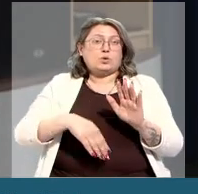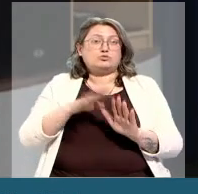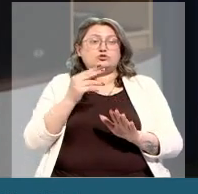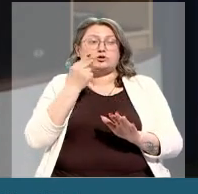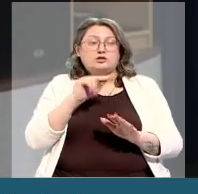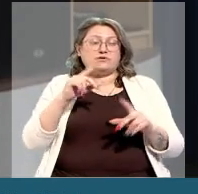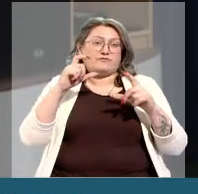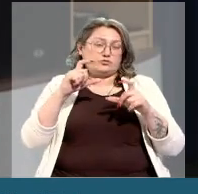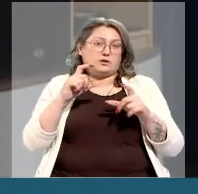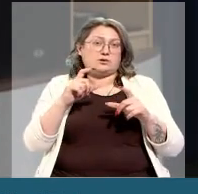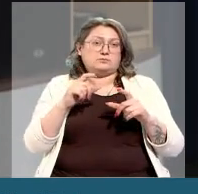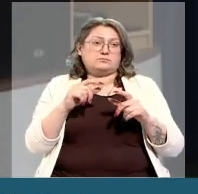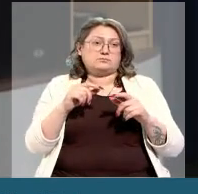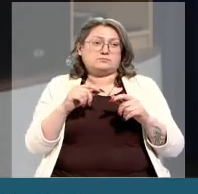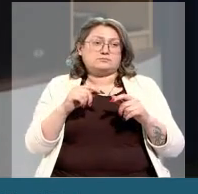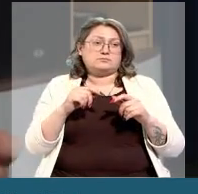качество своих фотографий с точки зрения